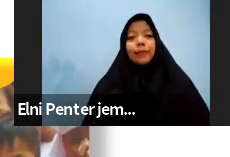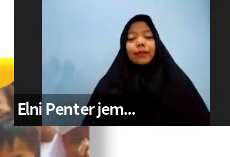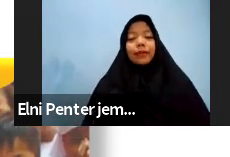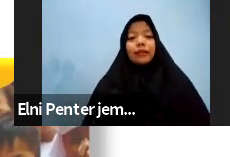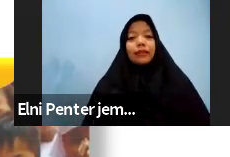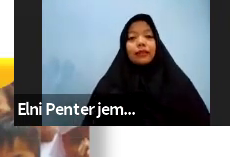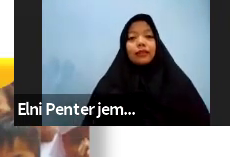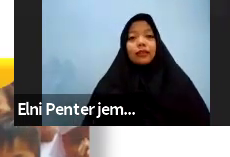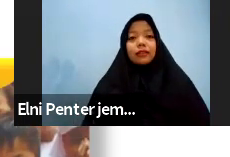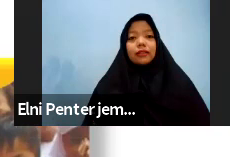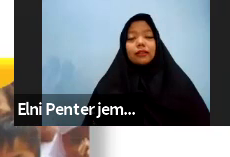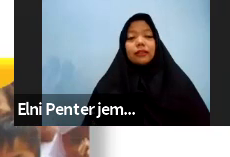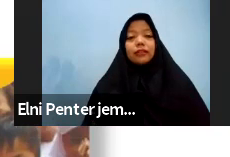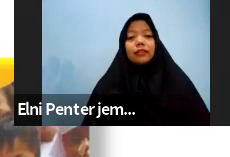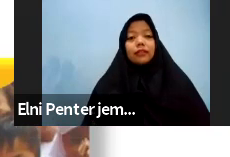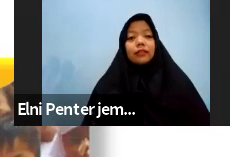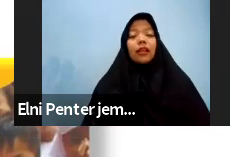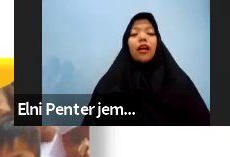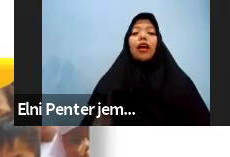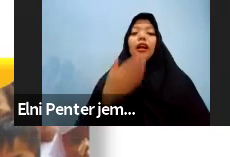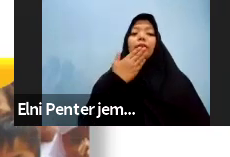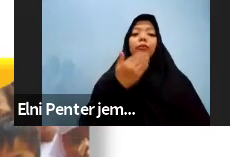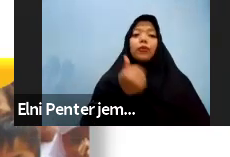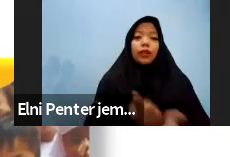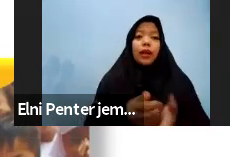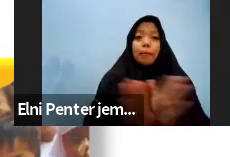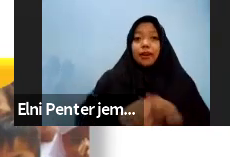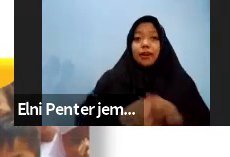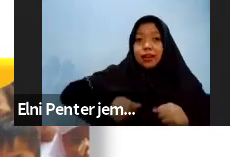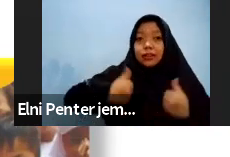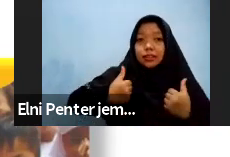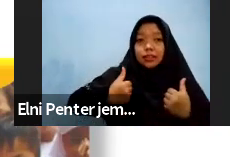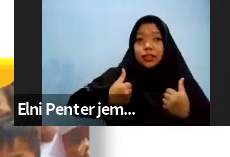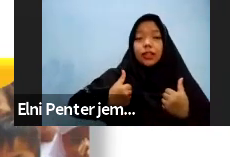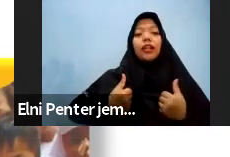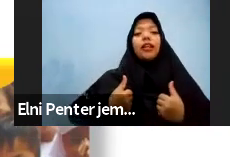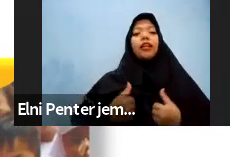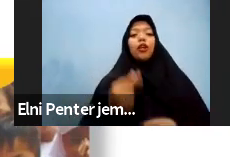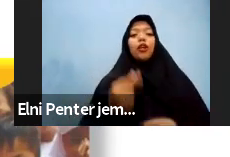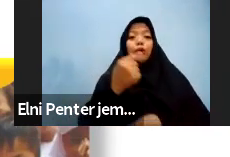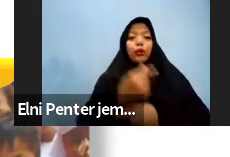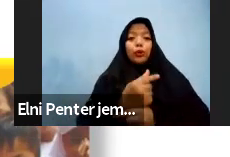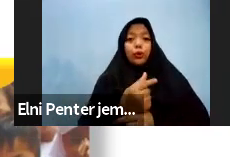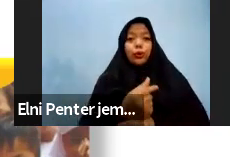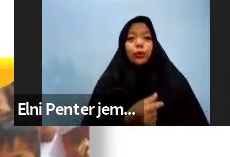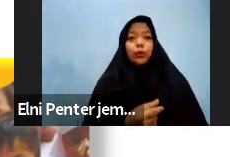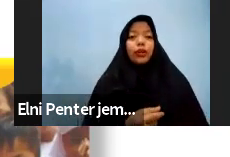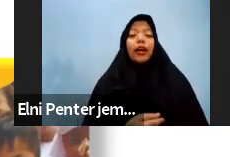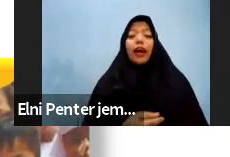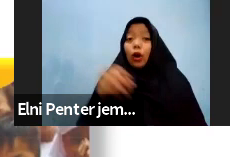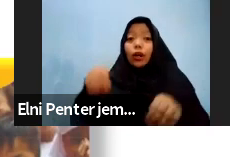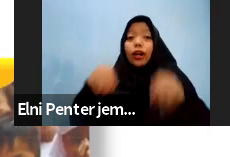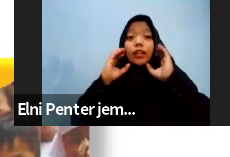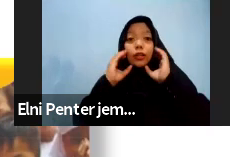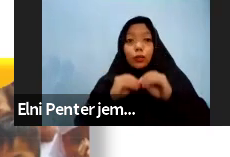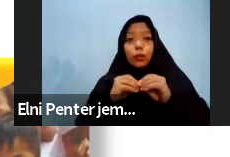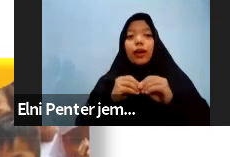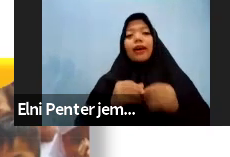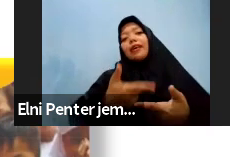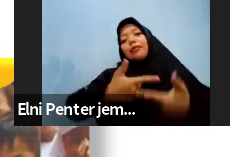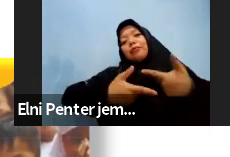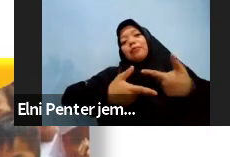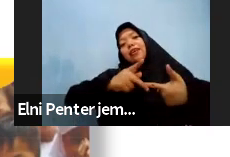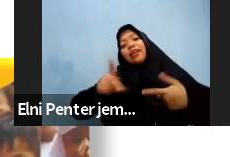nah ternyata Alhamdulillah berhenti2 itu mengirimkan tugas kepada para guru dan akhirnya mereka bisa memperoleh